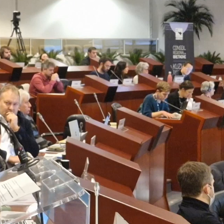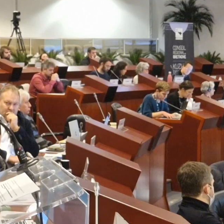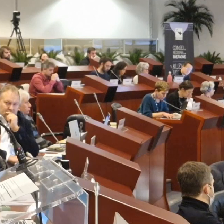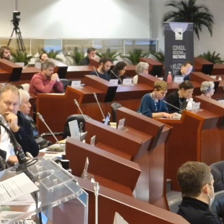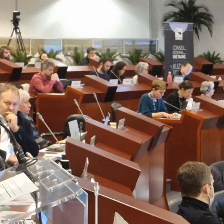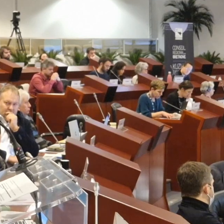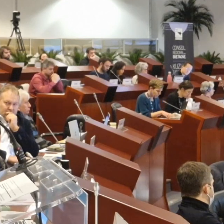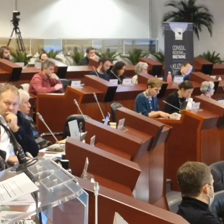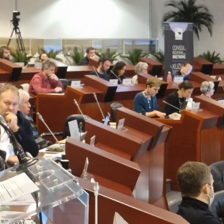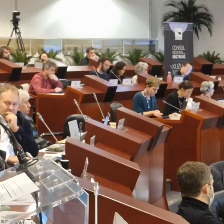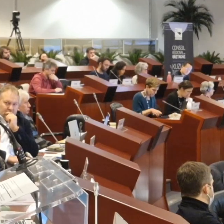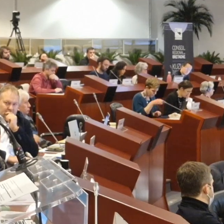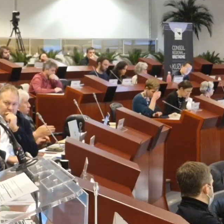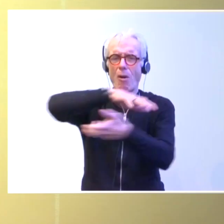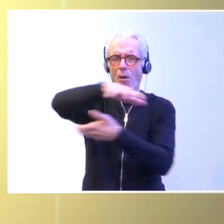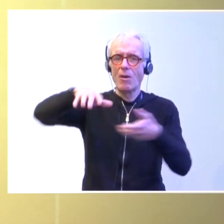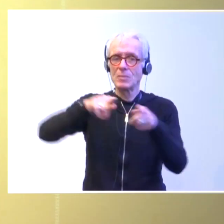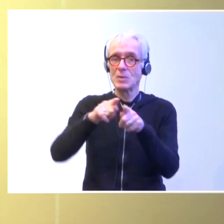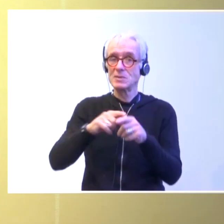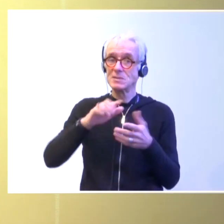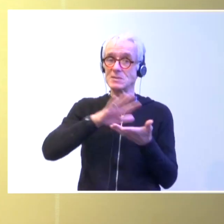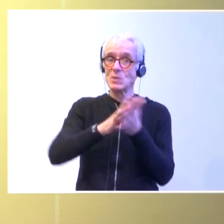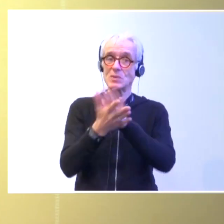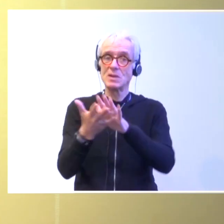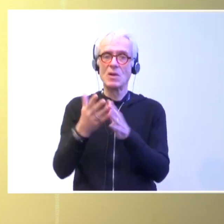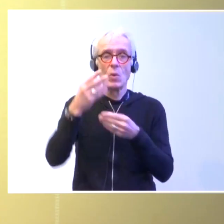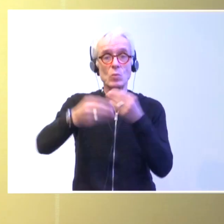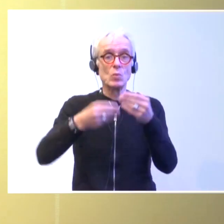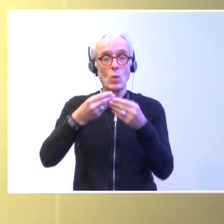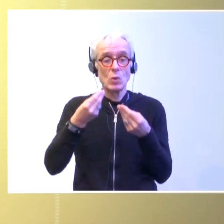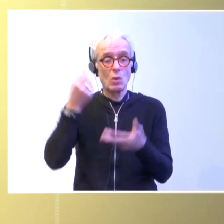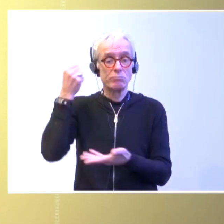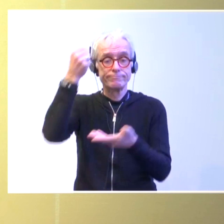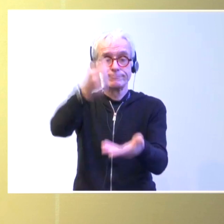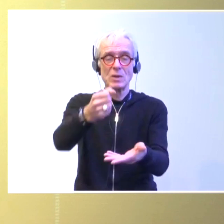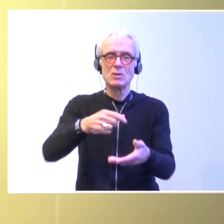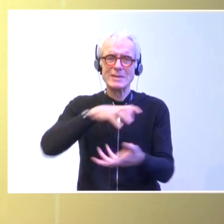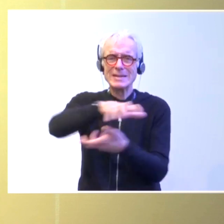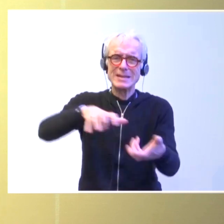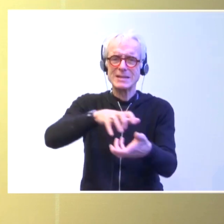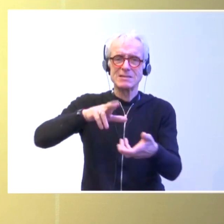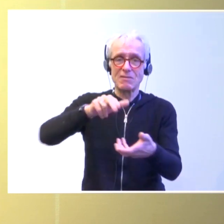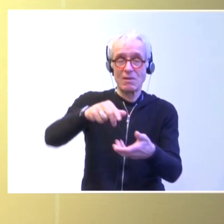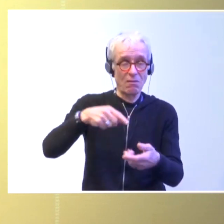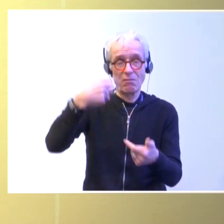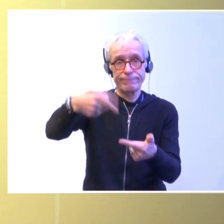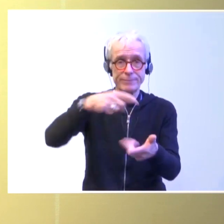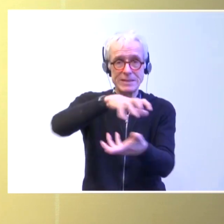dérèglement climatique et ses traductions concrètes. On laisse à la jeunesse un monde dans lequel, crise sur crise, vont se succéder, une planète